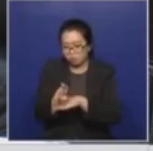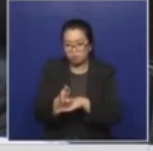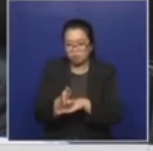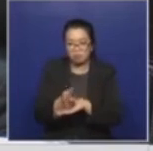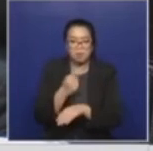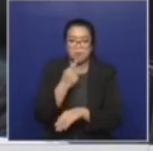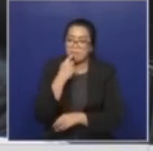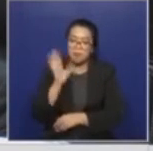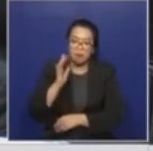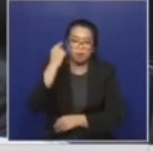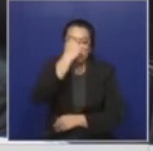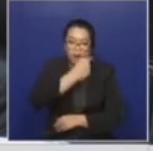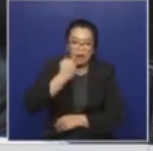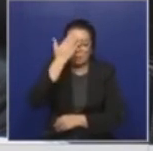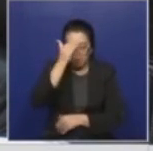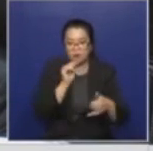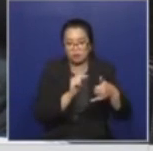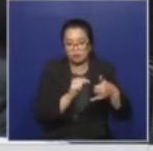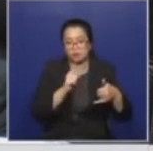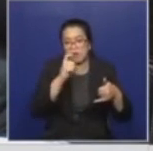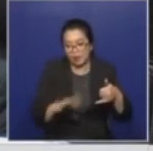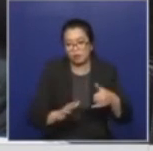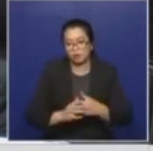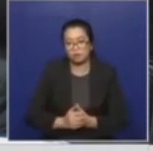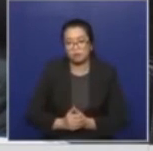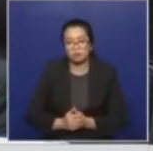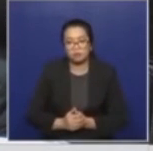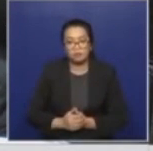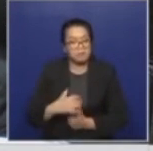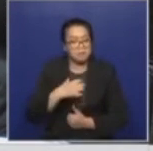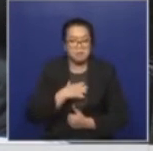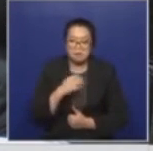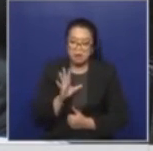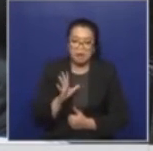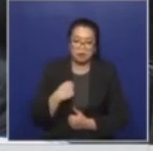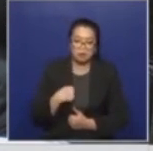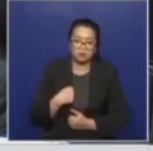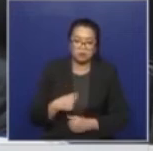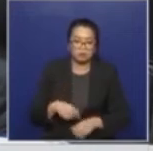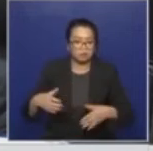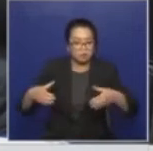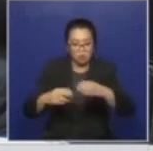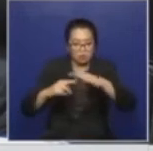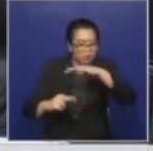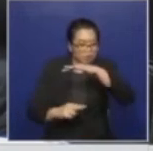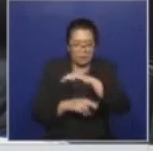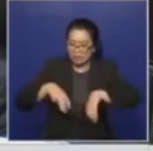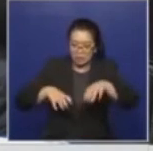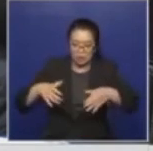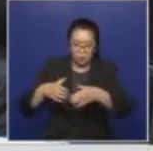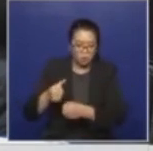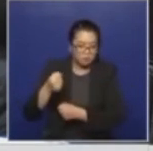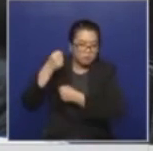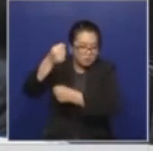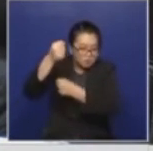ใครเพราะตอนนี้เขาไม่มีชีวิตแล้วอย่าให้สะพานมัคควานเป็นยุทธการในการจัดการหน่ออ่อนประชา